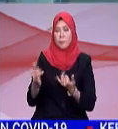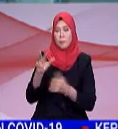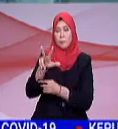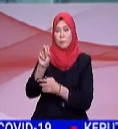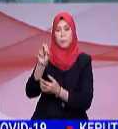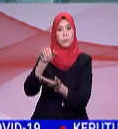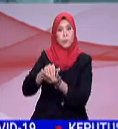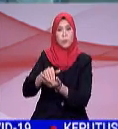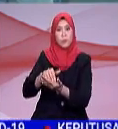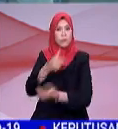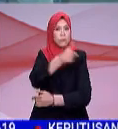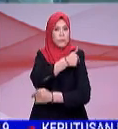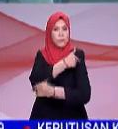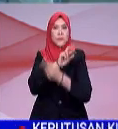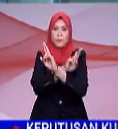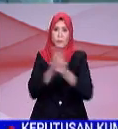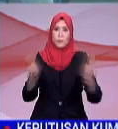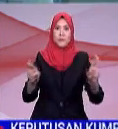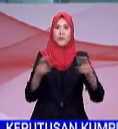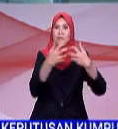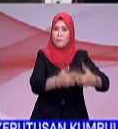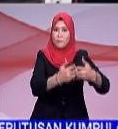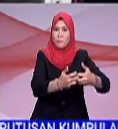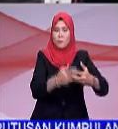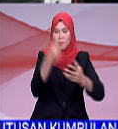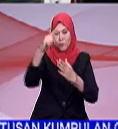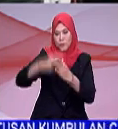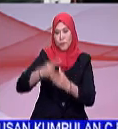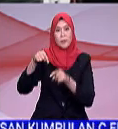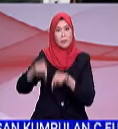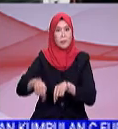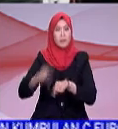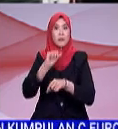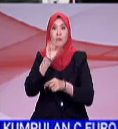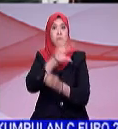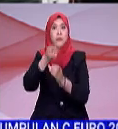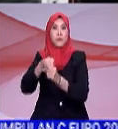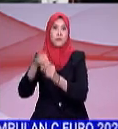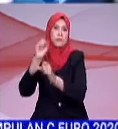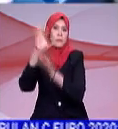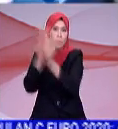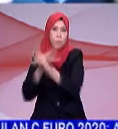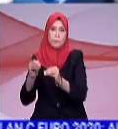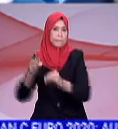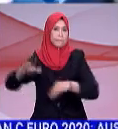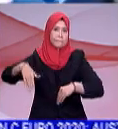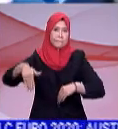30,000 dos vaksin disediakan untuk pihak industri pada bulan ini, tidak termasuk di Sarawak.